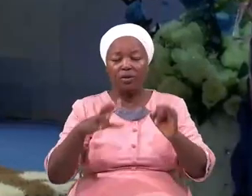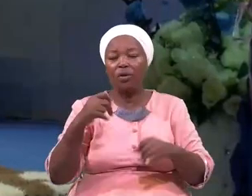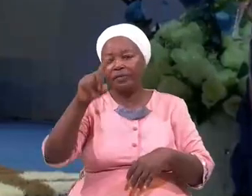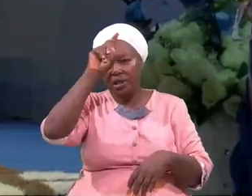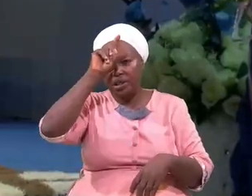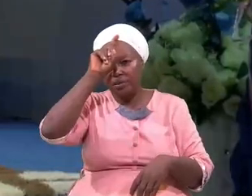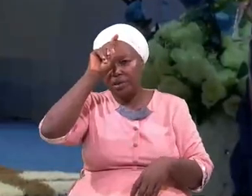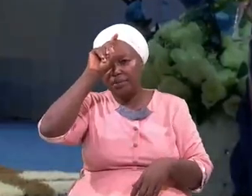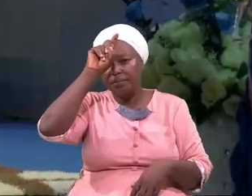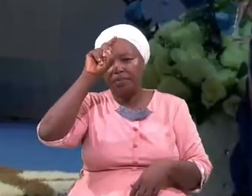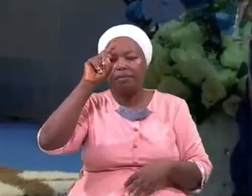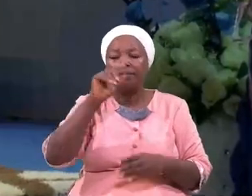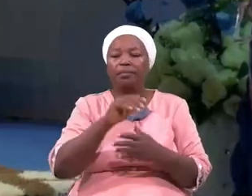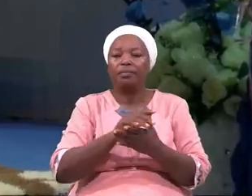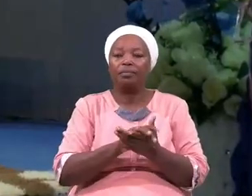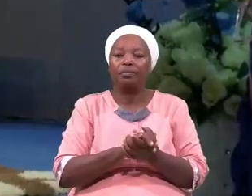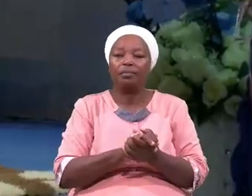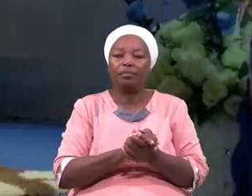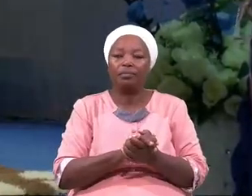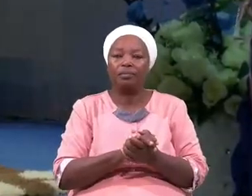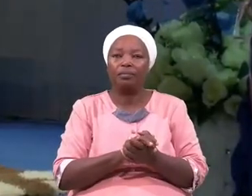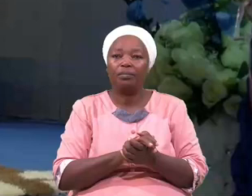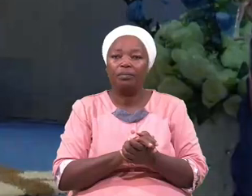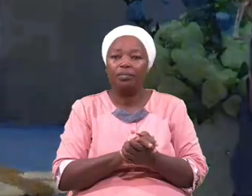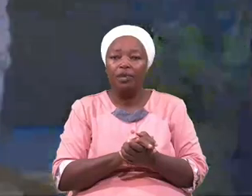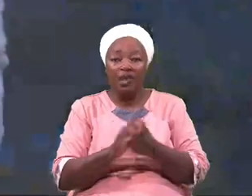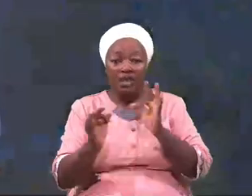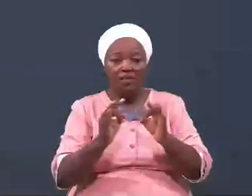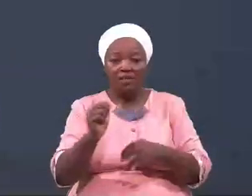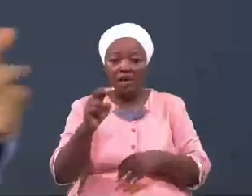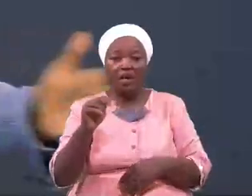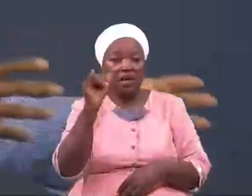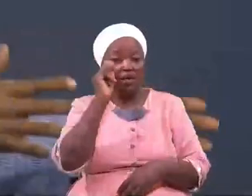Il va parcourir à cause des idoles et des dieux d'Égypte.